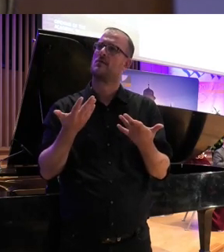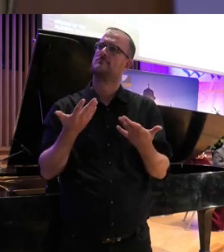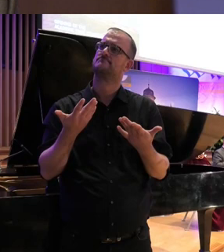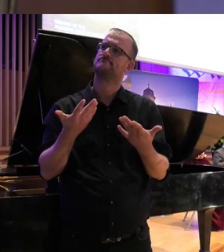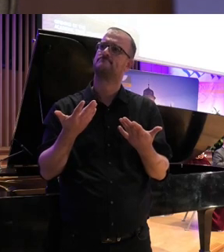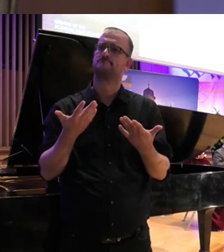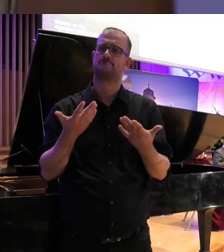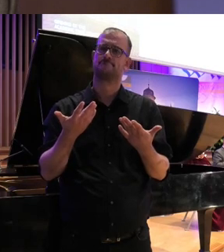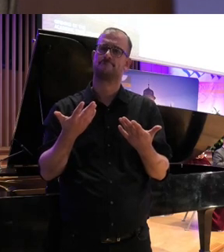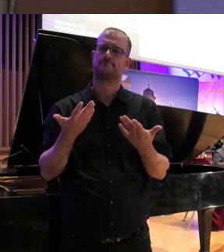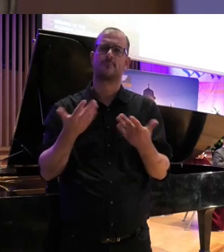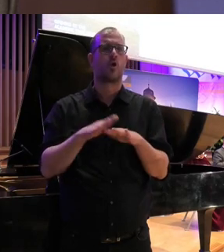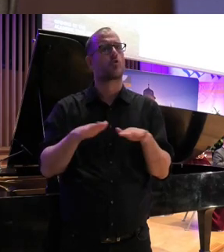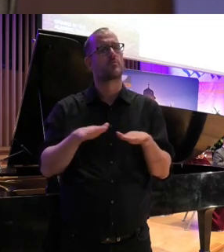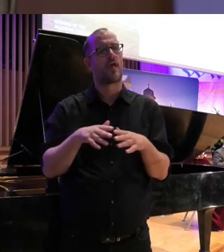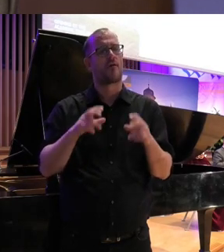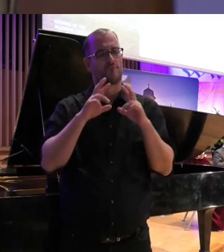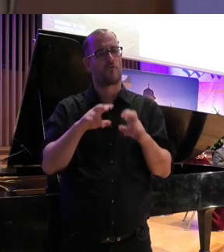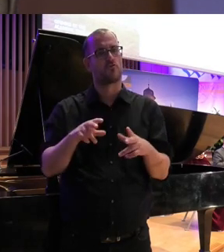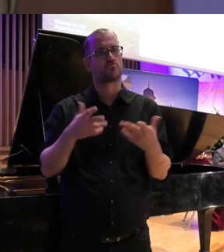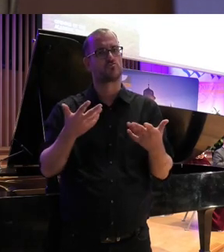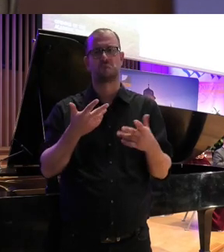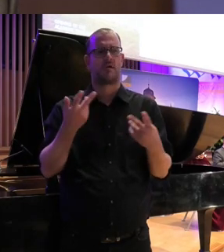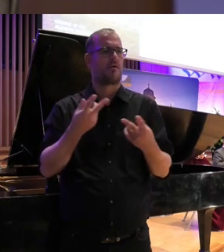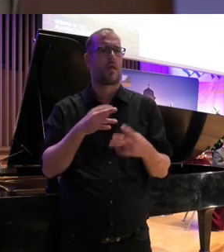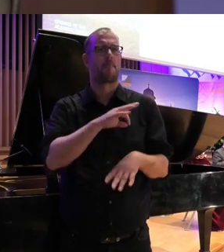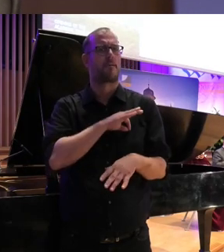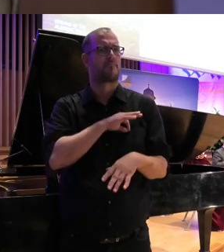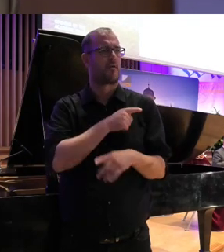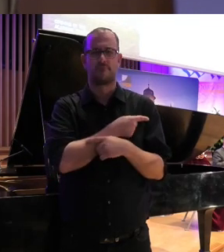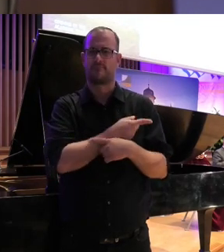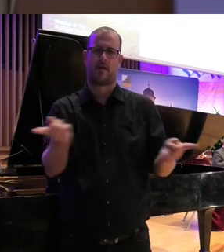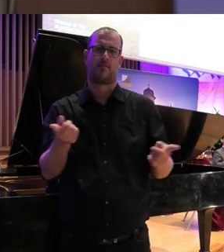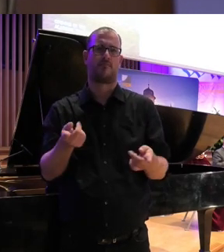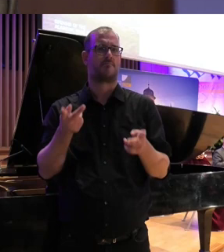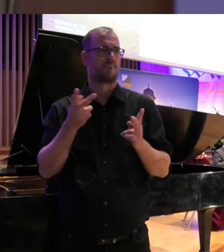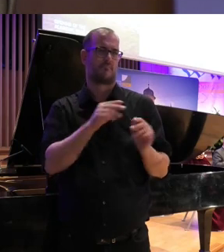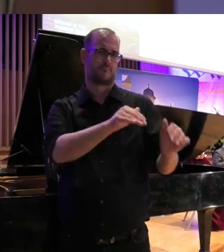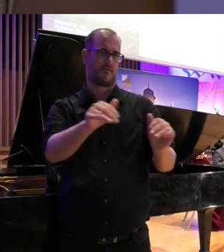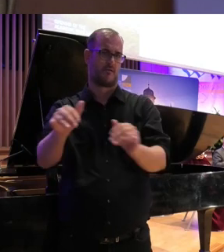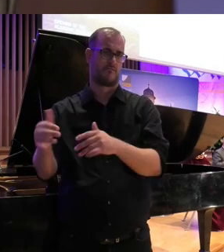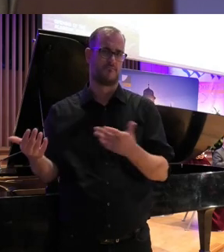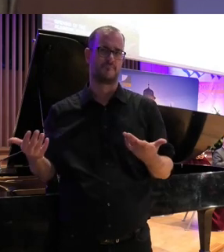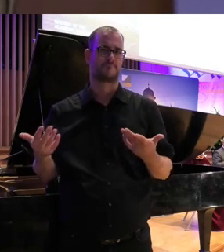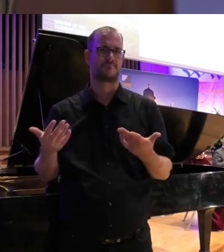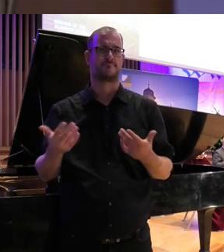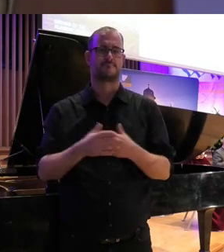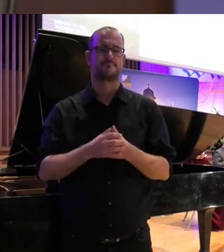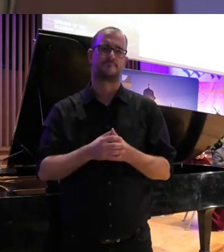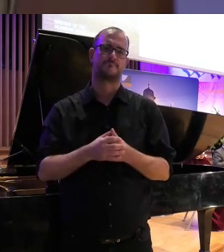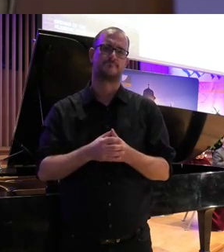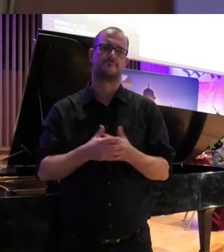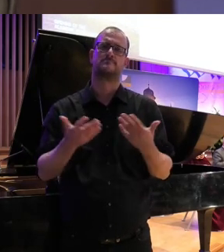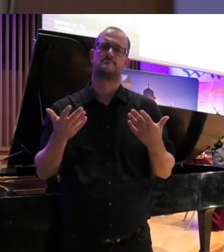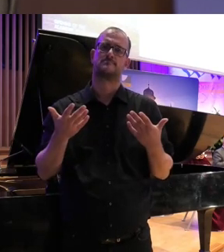Prinzip die Grundlagenforschung parteiübergreifend als ein wichtiges Element der staatlichen Daseinsfürsorge anerkannt ist.